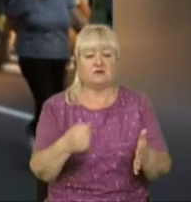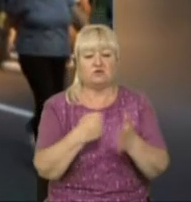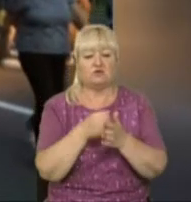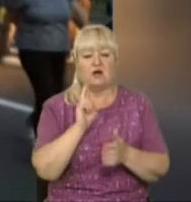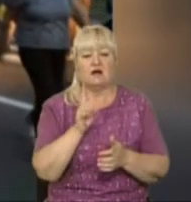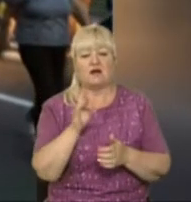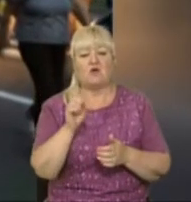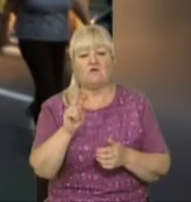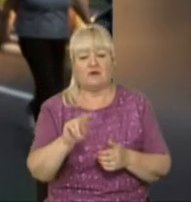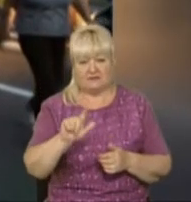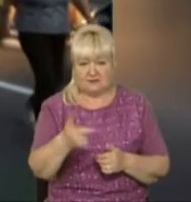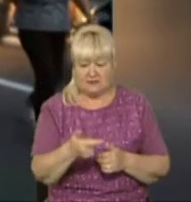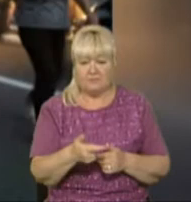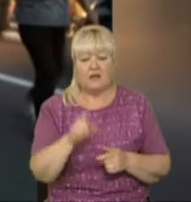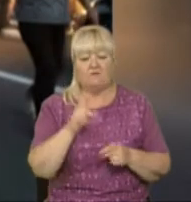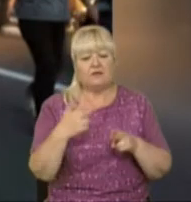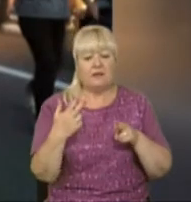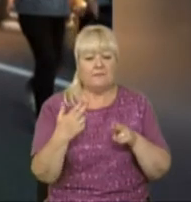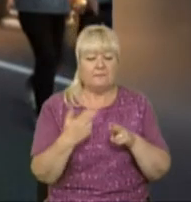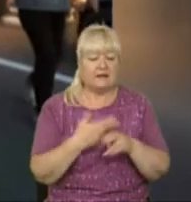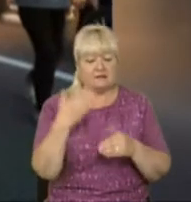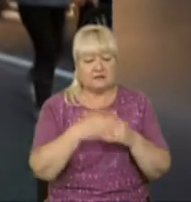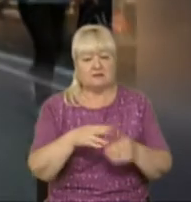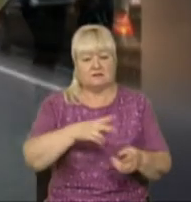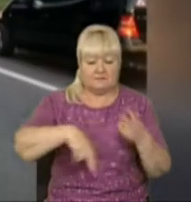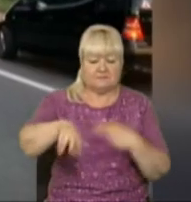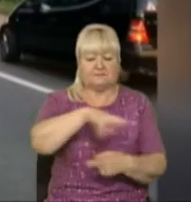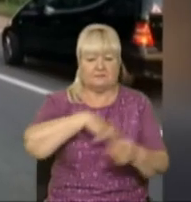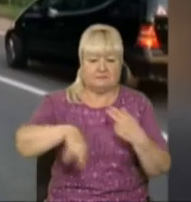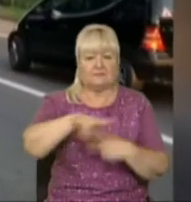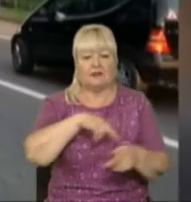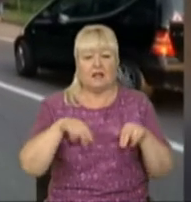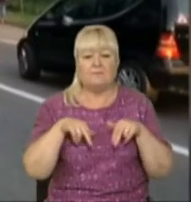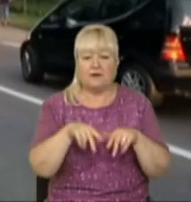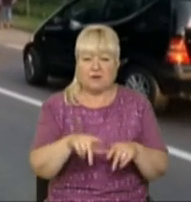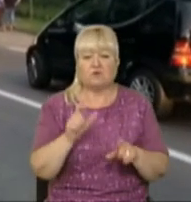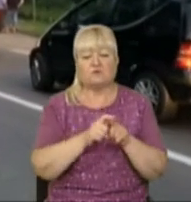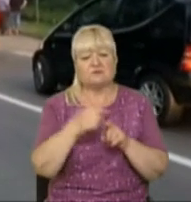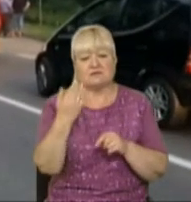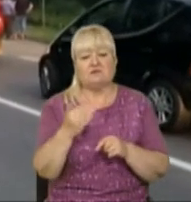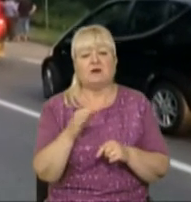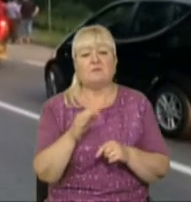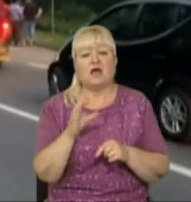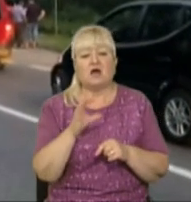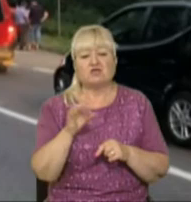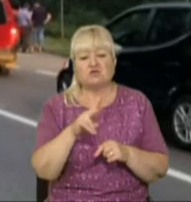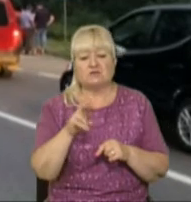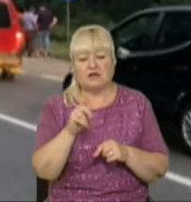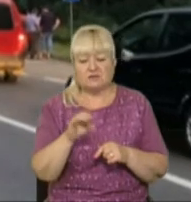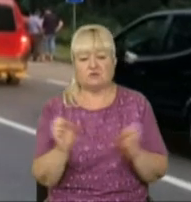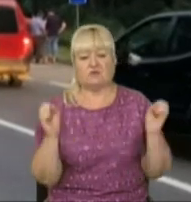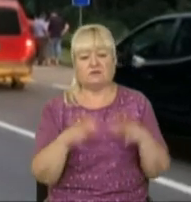поблизу села Черчик. Вони без перестанку ходили пішохідним переходом. За словами Ольги Созанської, зібралося